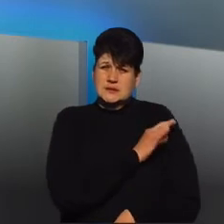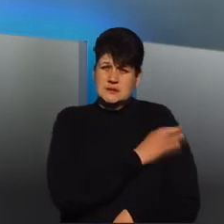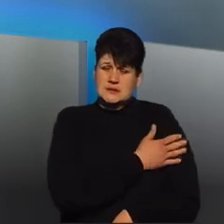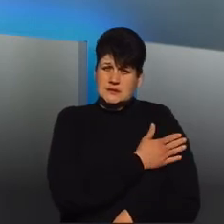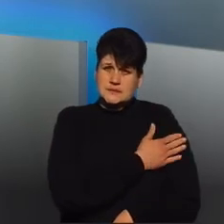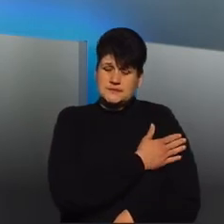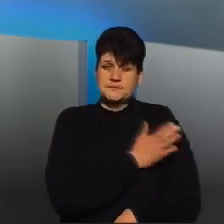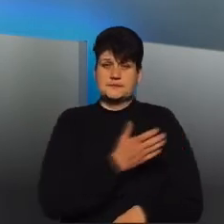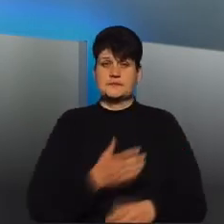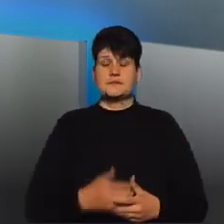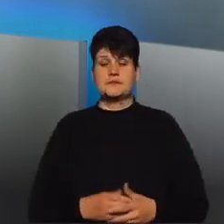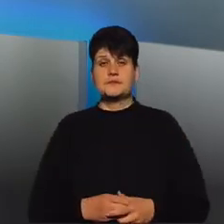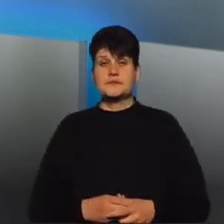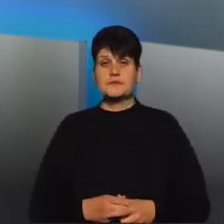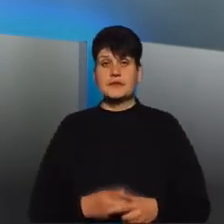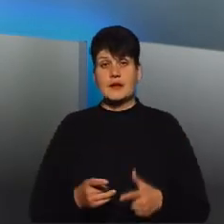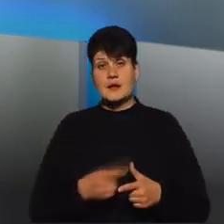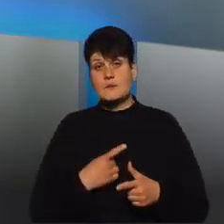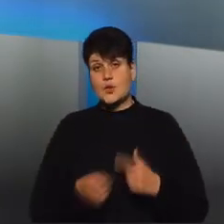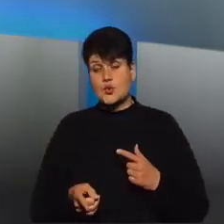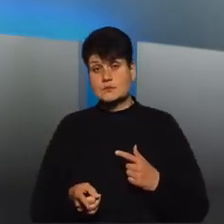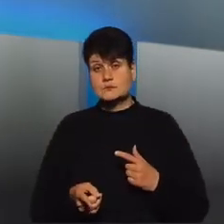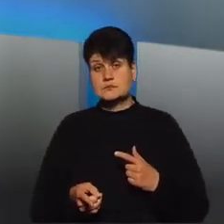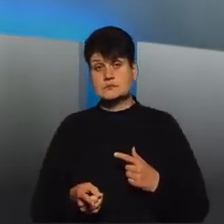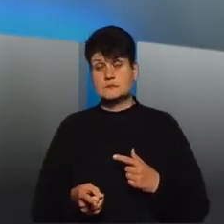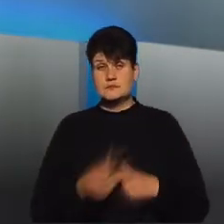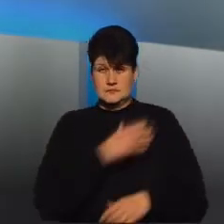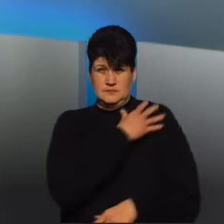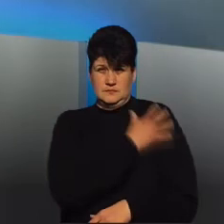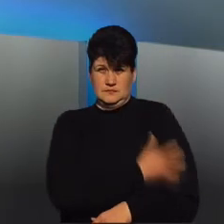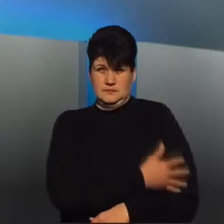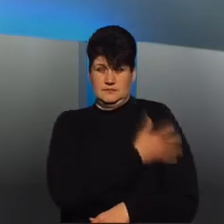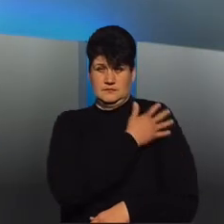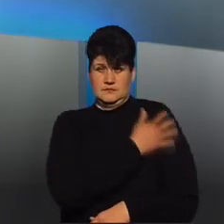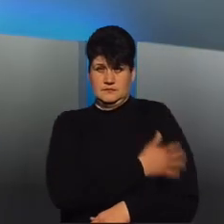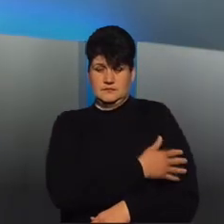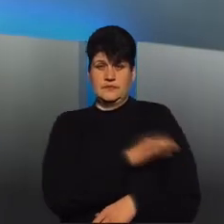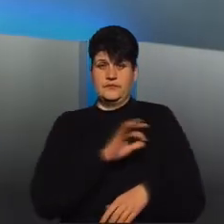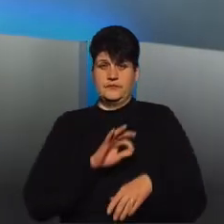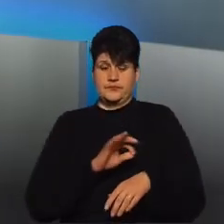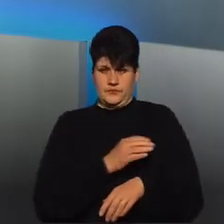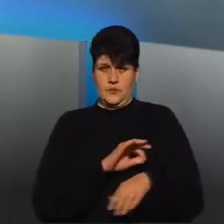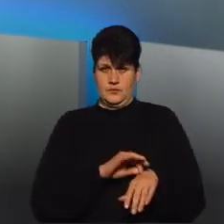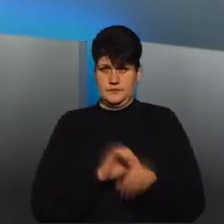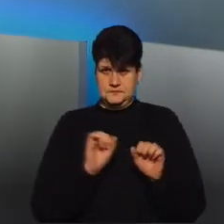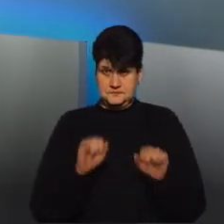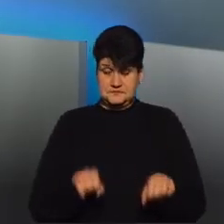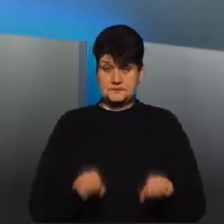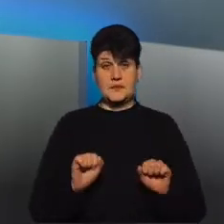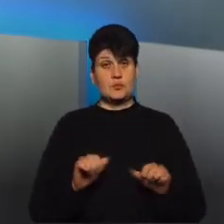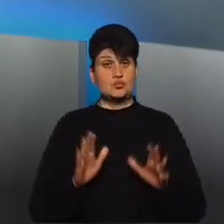ділянці або верхній кінцівці, де вводилася вакцина. Може бути